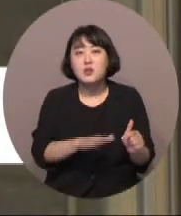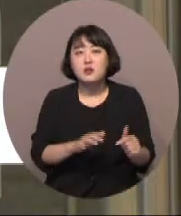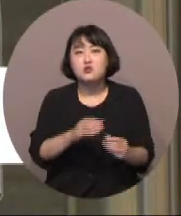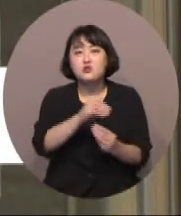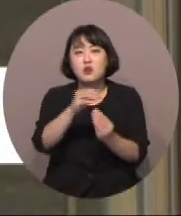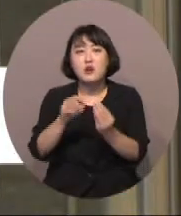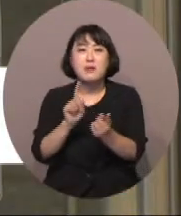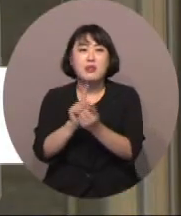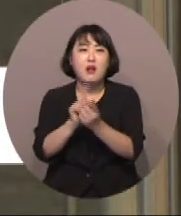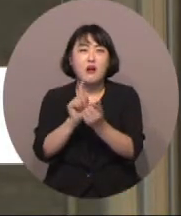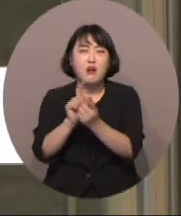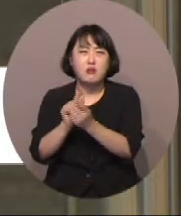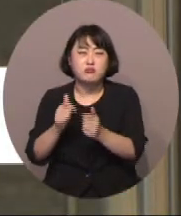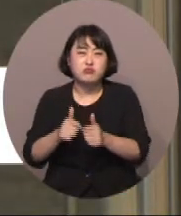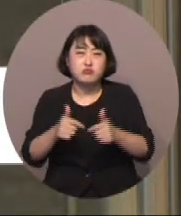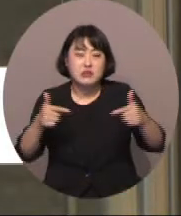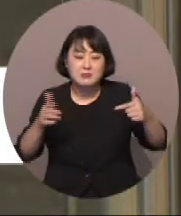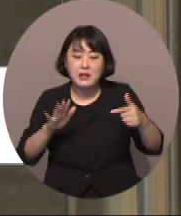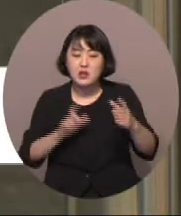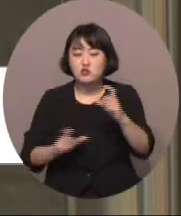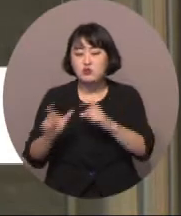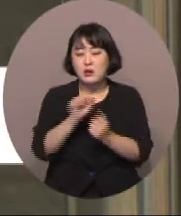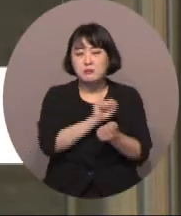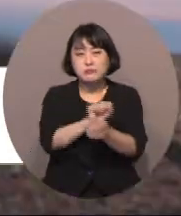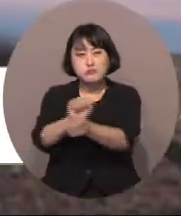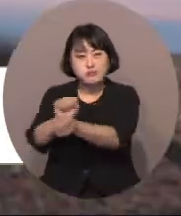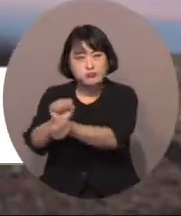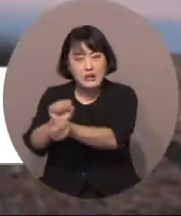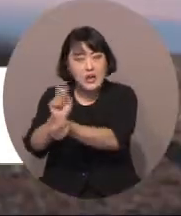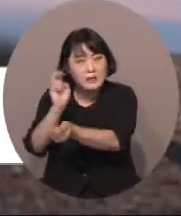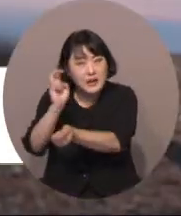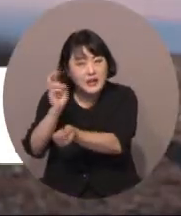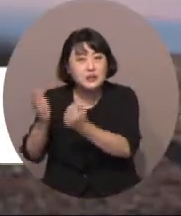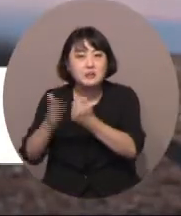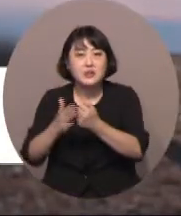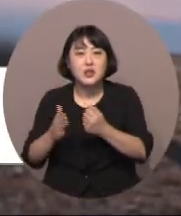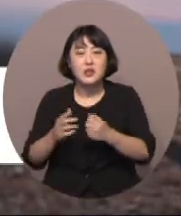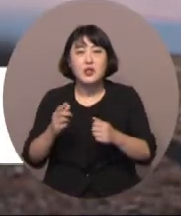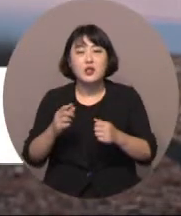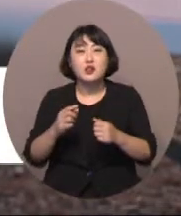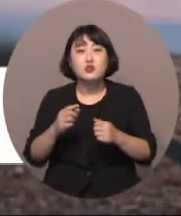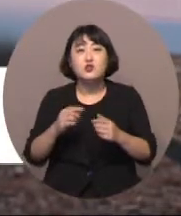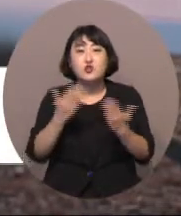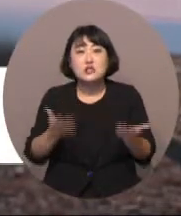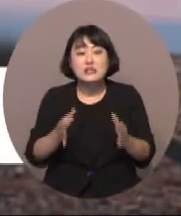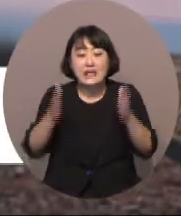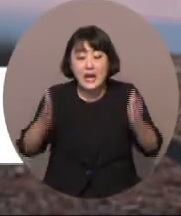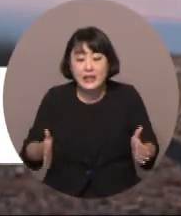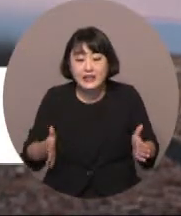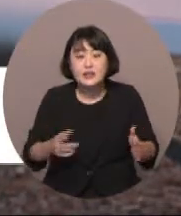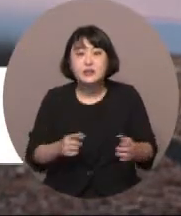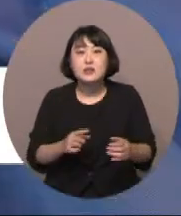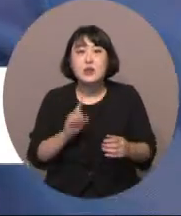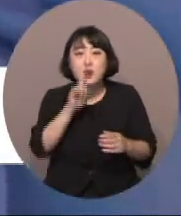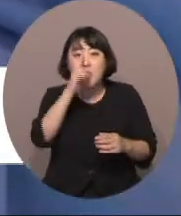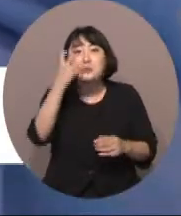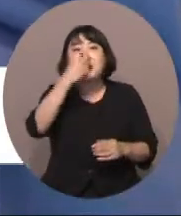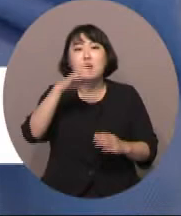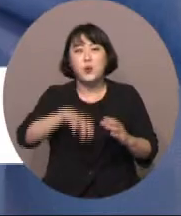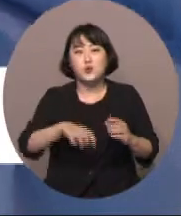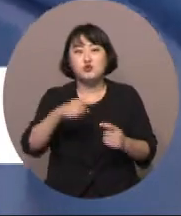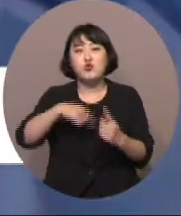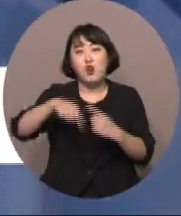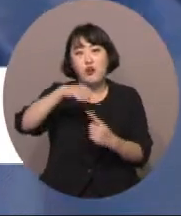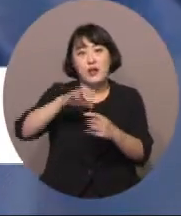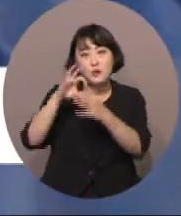추석연휴기간 만남이 증가해 추가 확산 가능성이 있는만큼 방역당국은 연휴기간에도 임시 선별검사서를 정상 운영하고